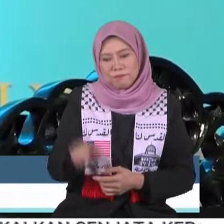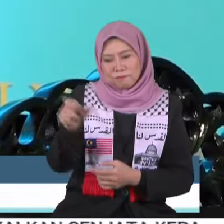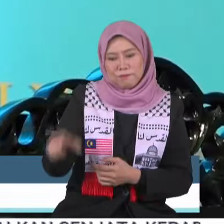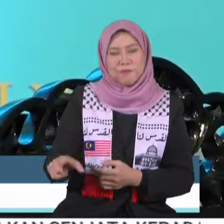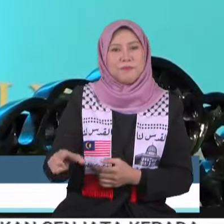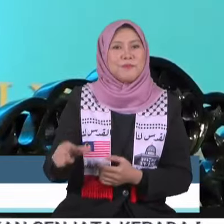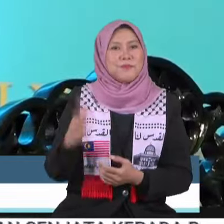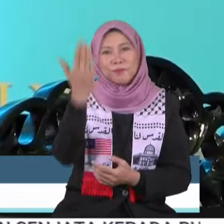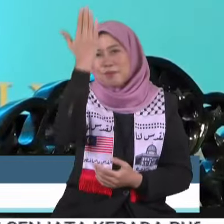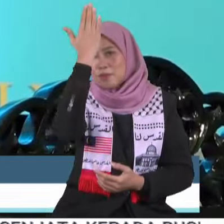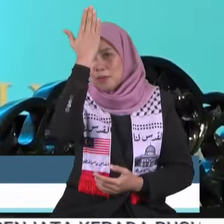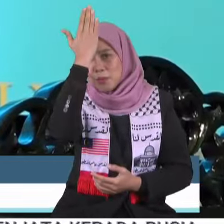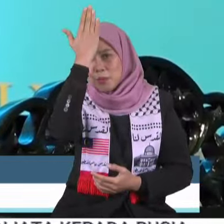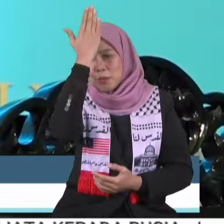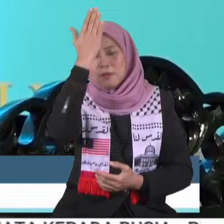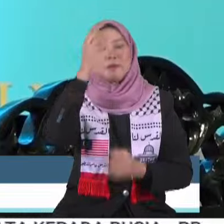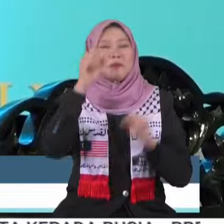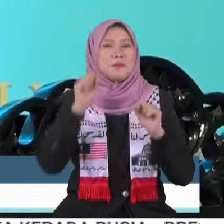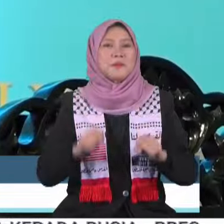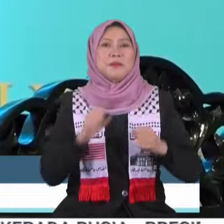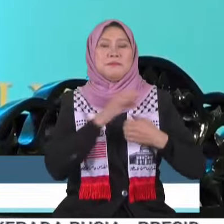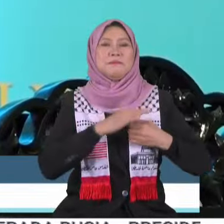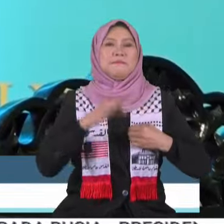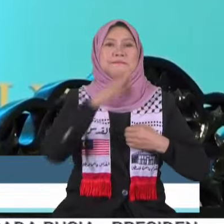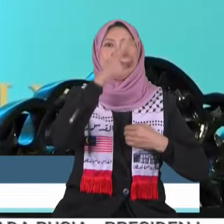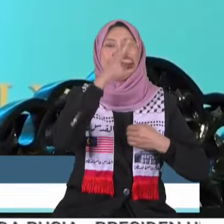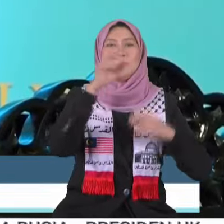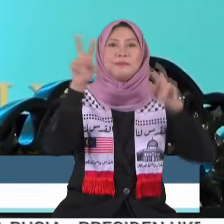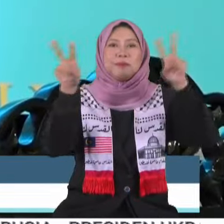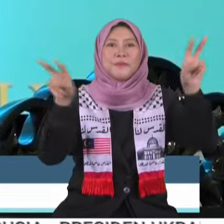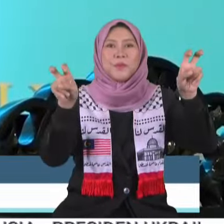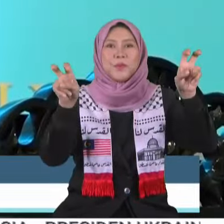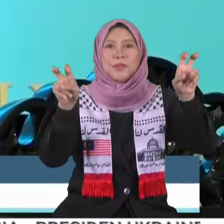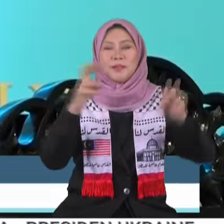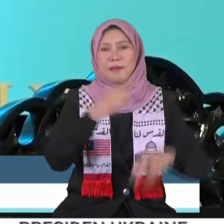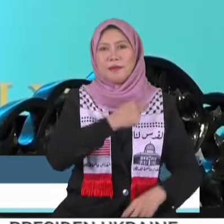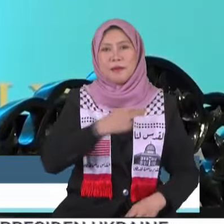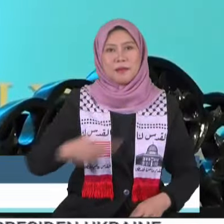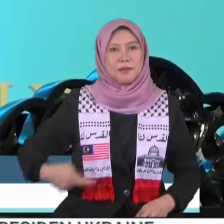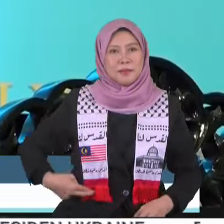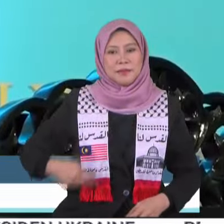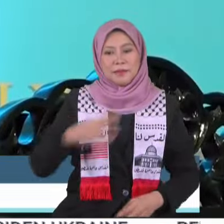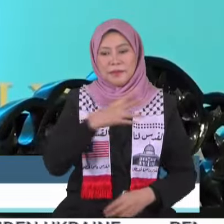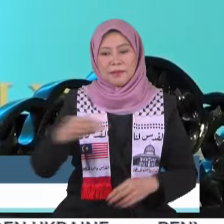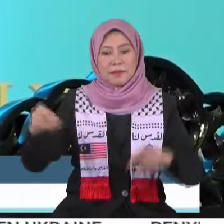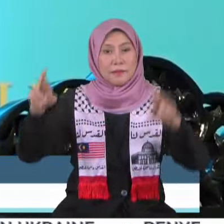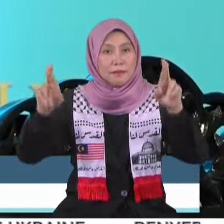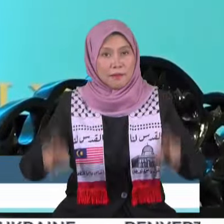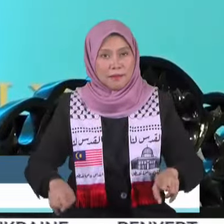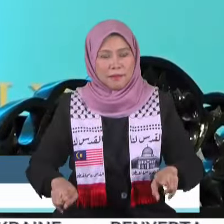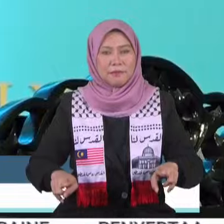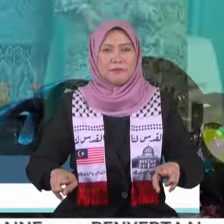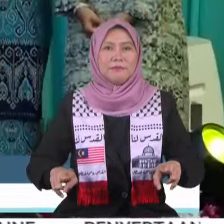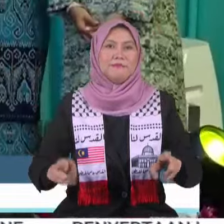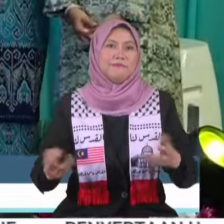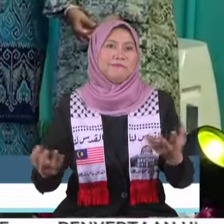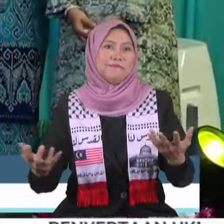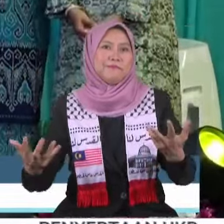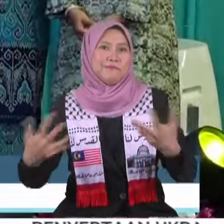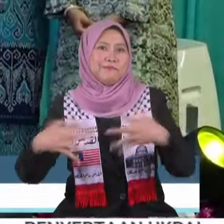Baginda Tuanku, sekaligus menyemarakkan lagi slogan Raja dan Rakyat Berpisah Tiada.